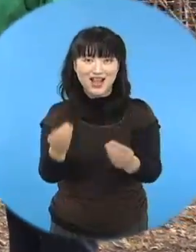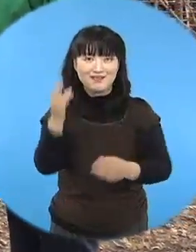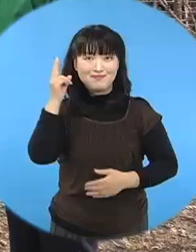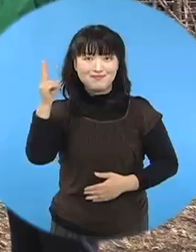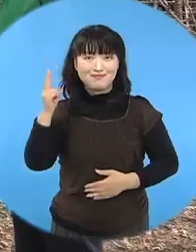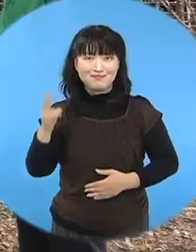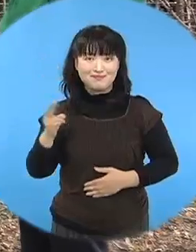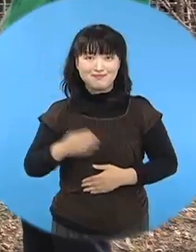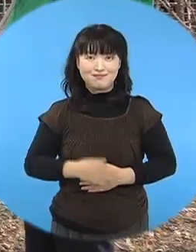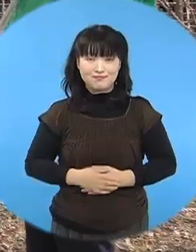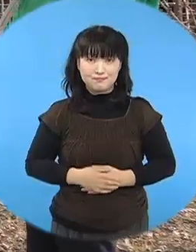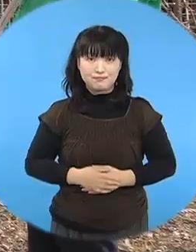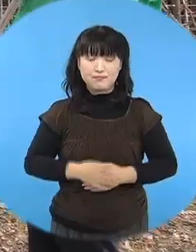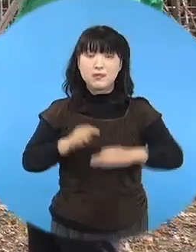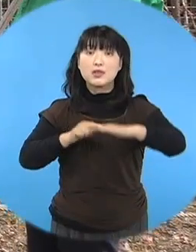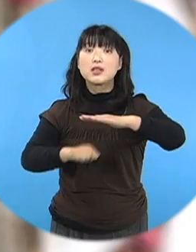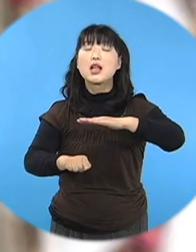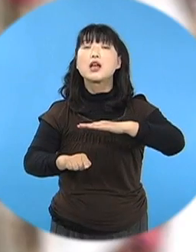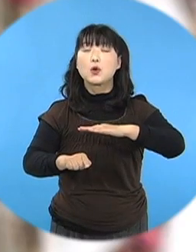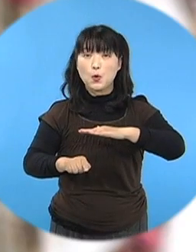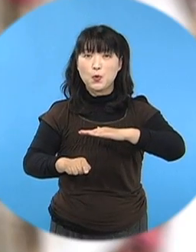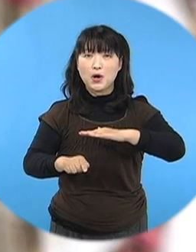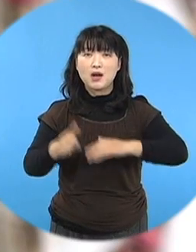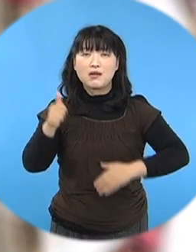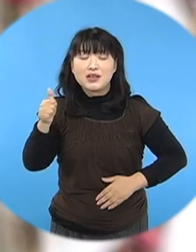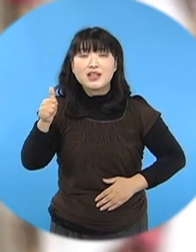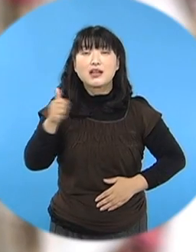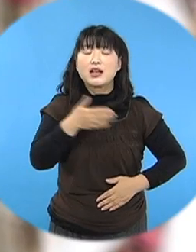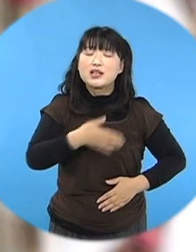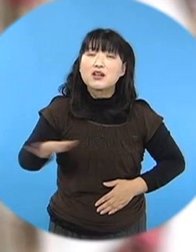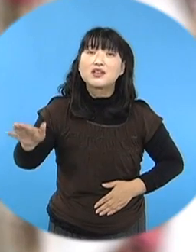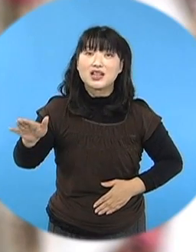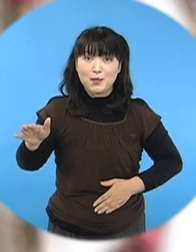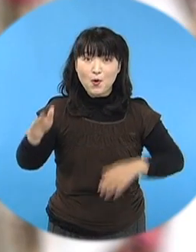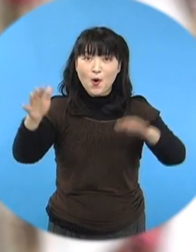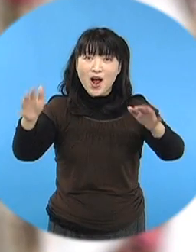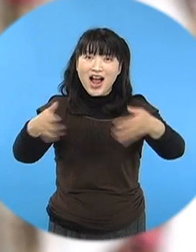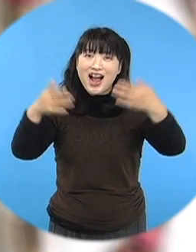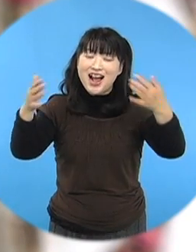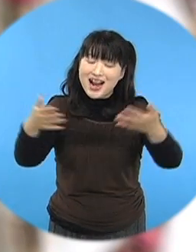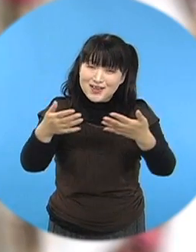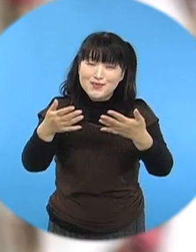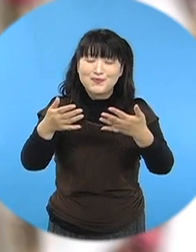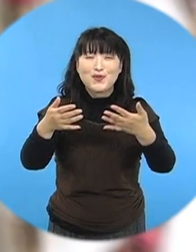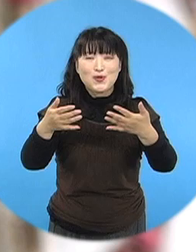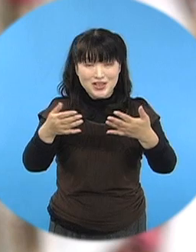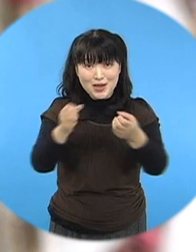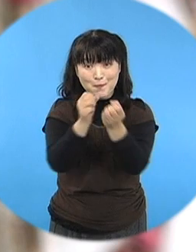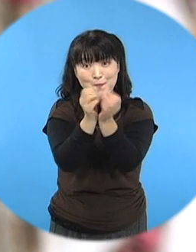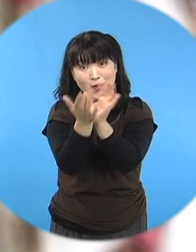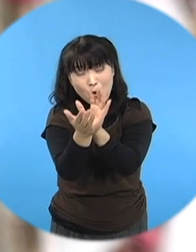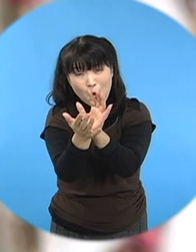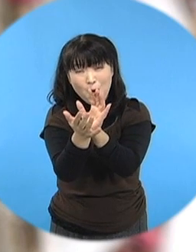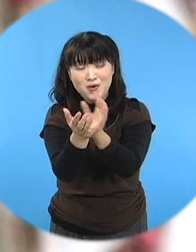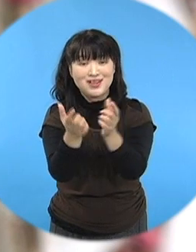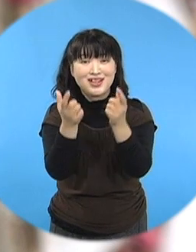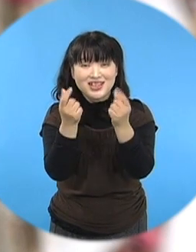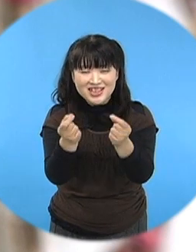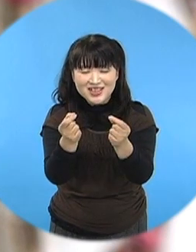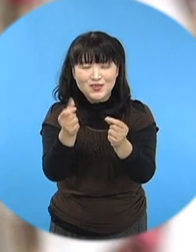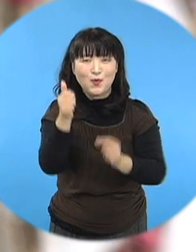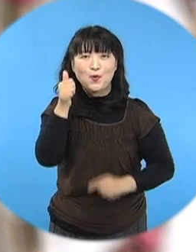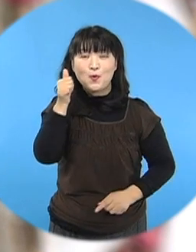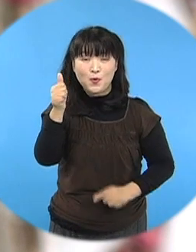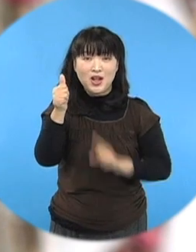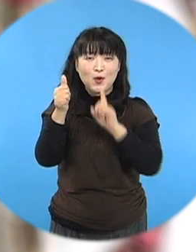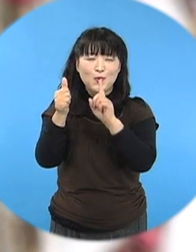。内容は、私がいなくなっても春になったらちゃんと花を咲かせるんだよっていう語りかけなんですけ